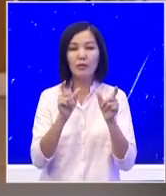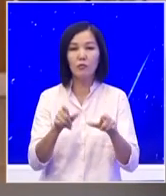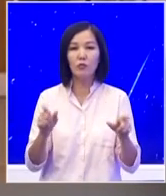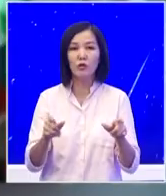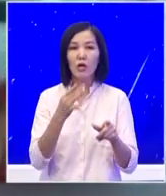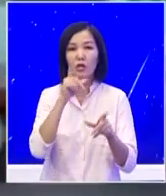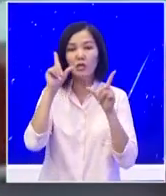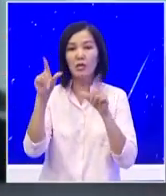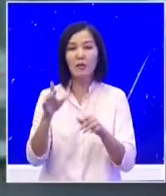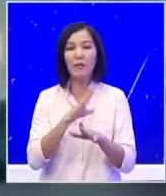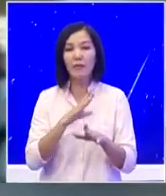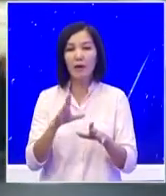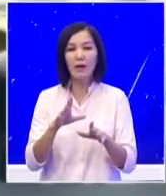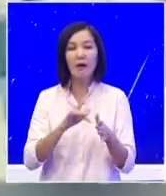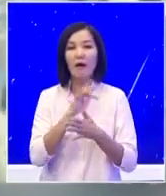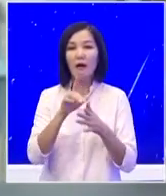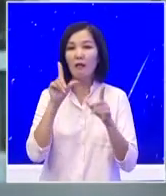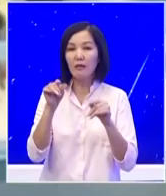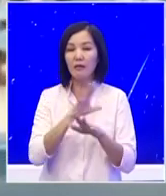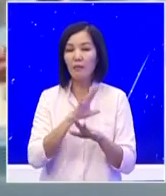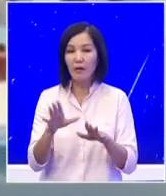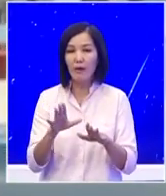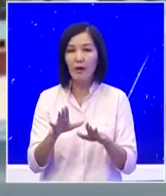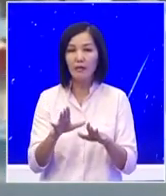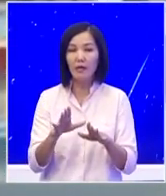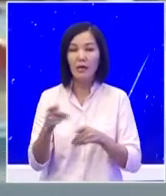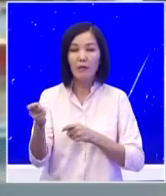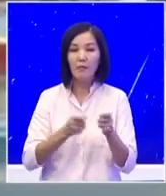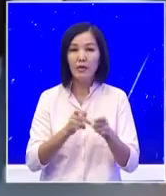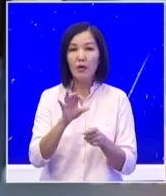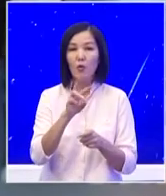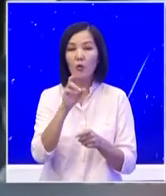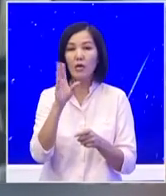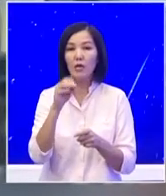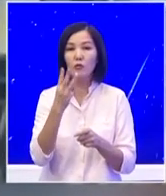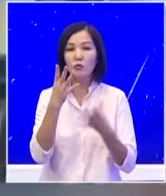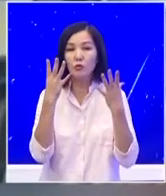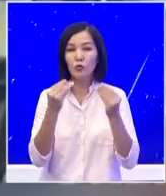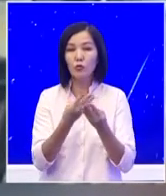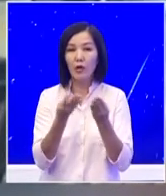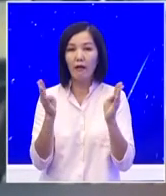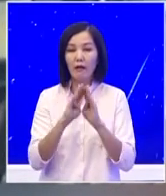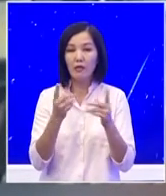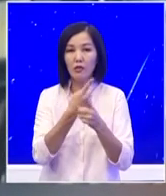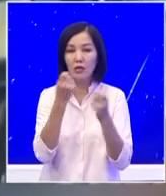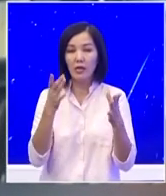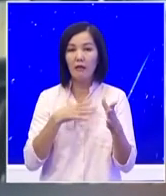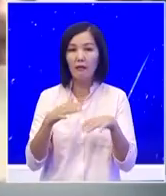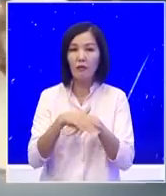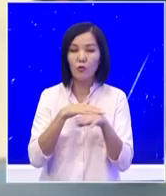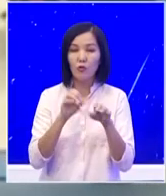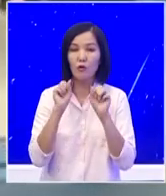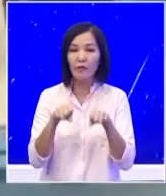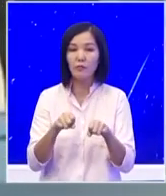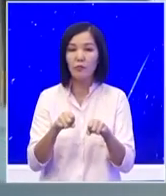шетелге бармаған, тіпті қаладан да ұзап шықпапты. Ел билігі Окленд қаласында 3 күн карантин жариялады. Тұрғындарға